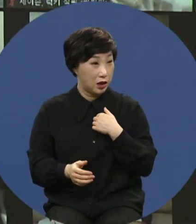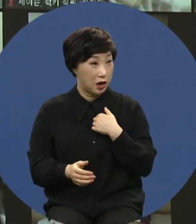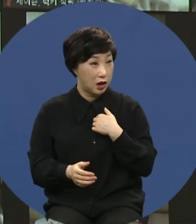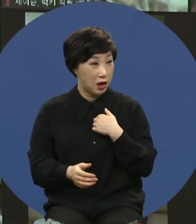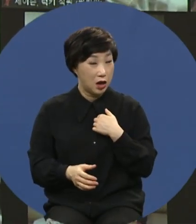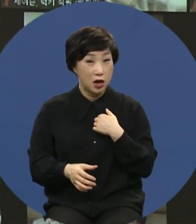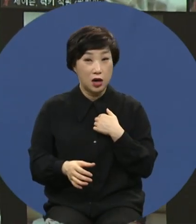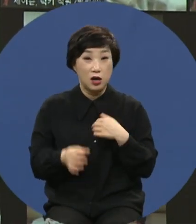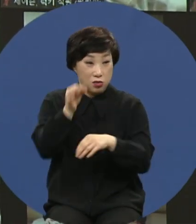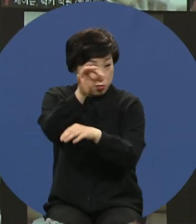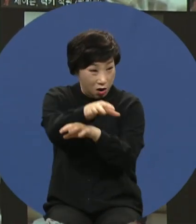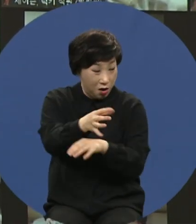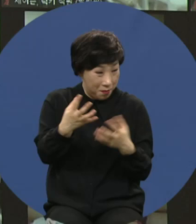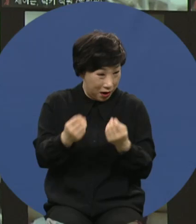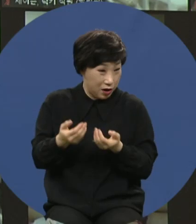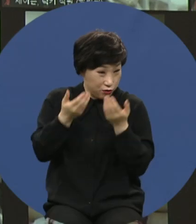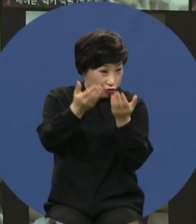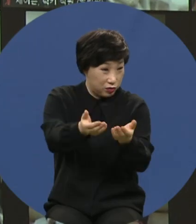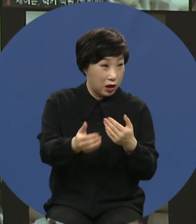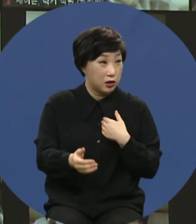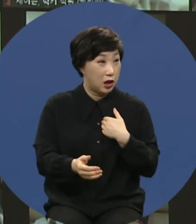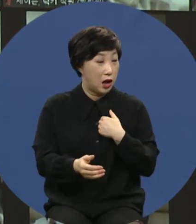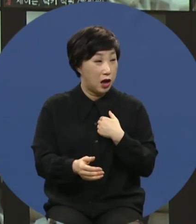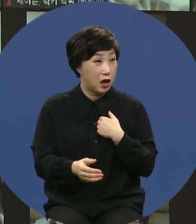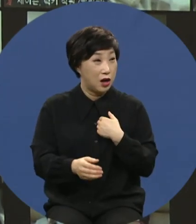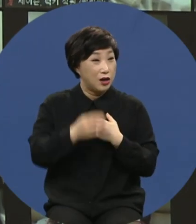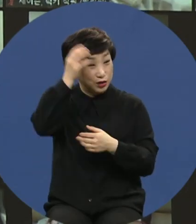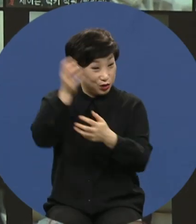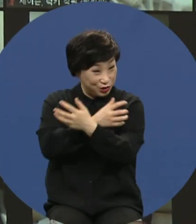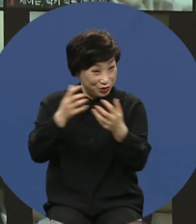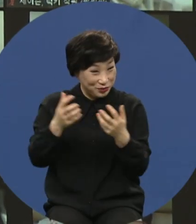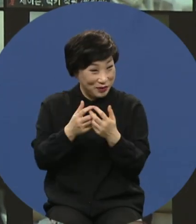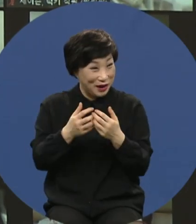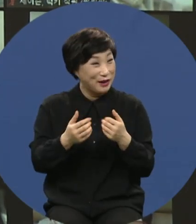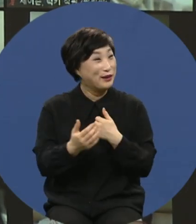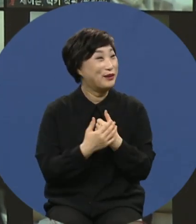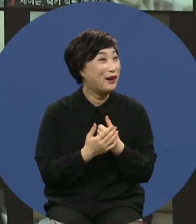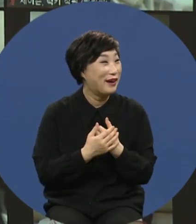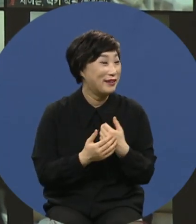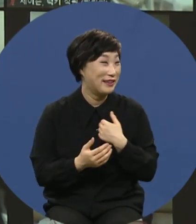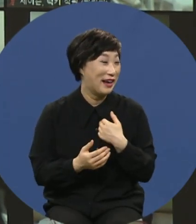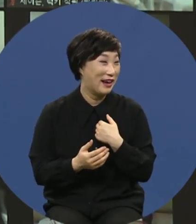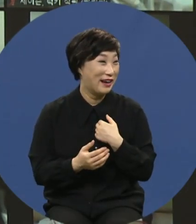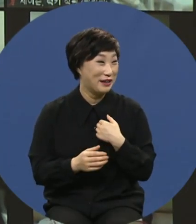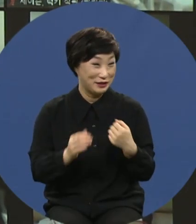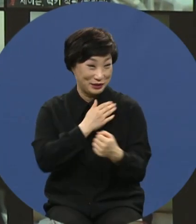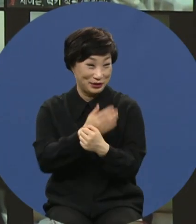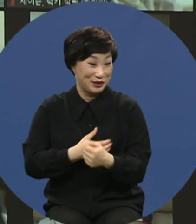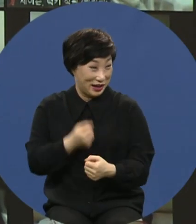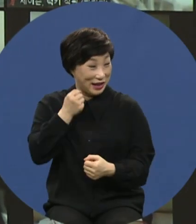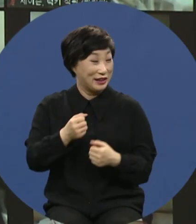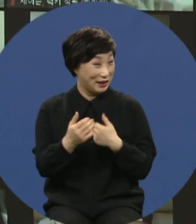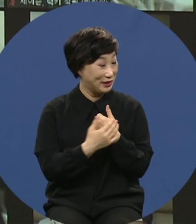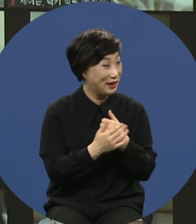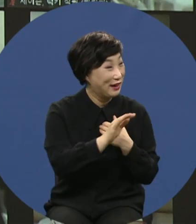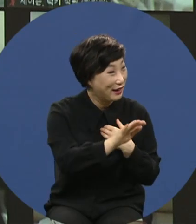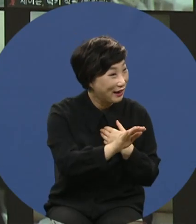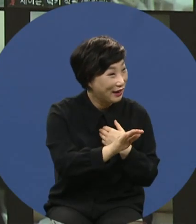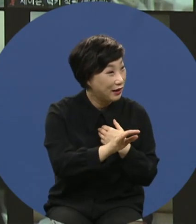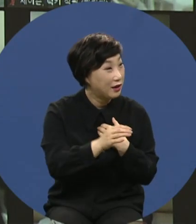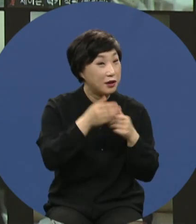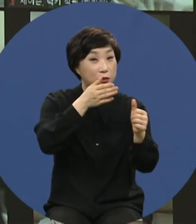돈 좀 많이 줄게. 나도 좀 성령이 충만하게 하고 나도 좀 능력 있게 하라